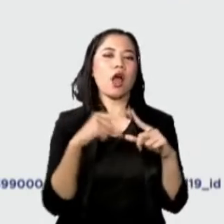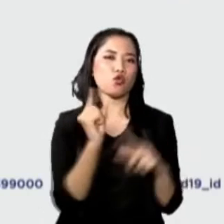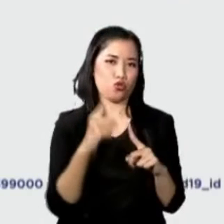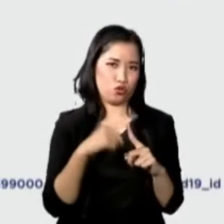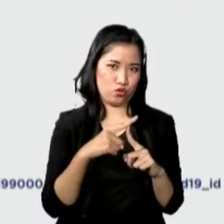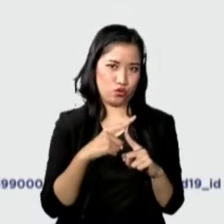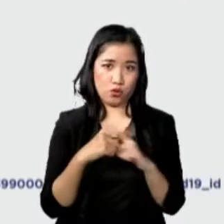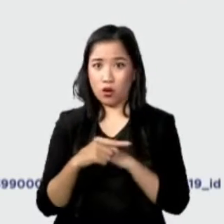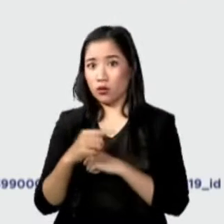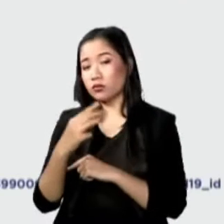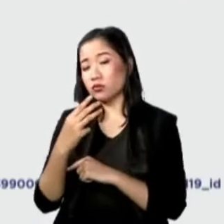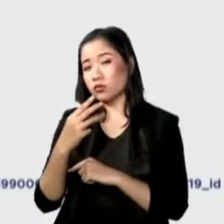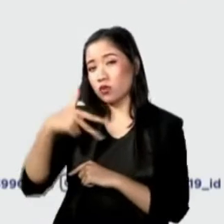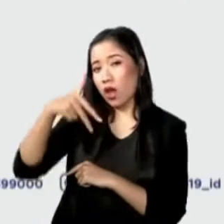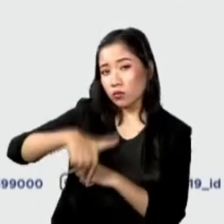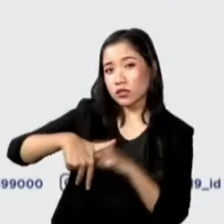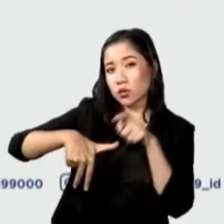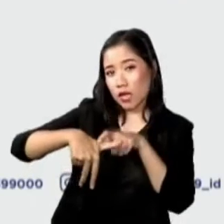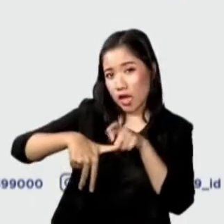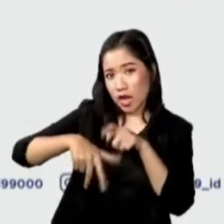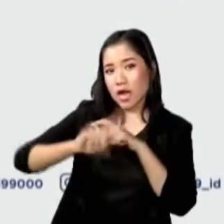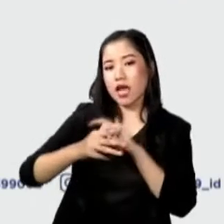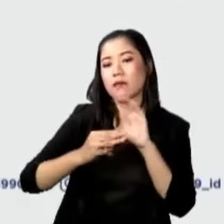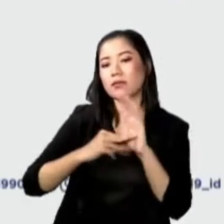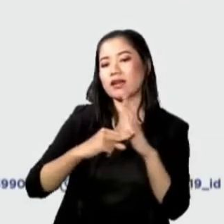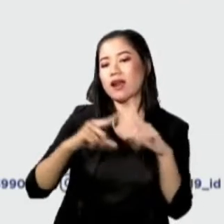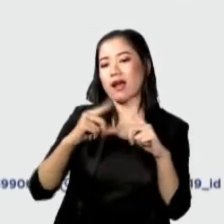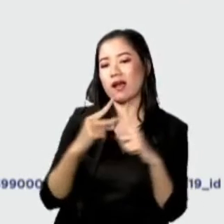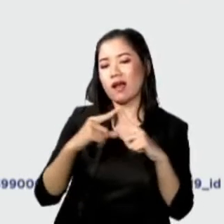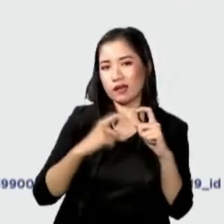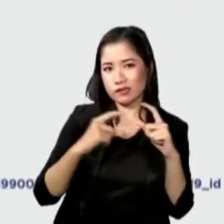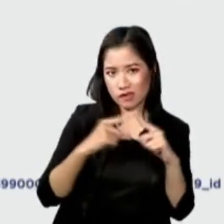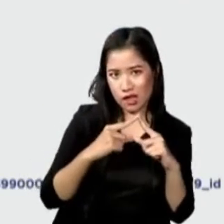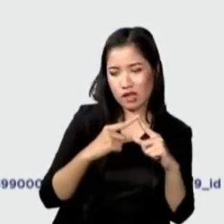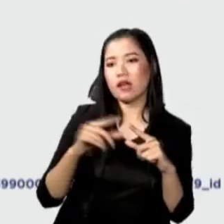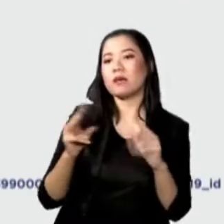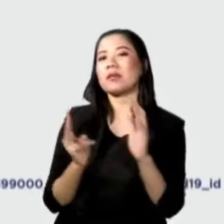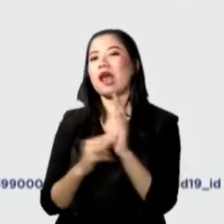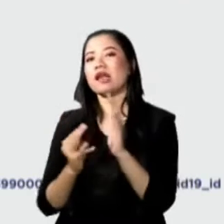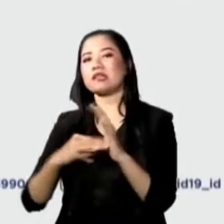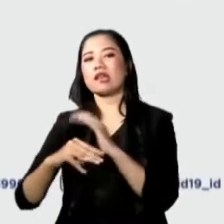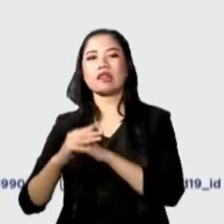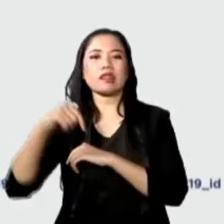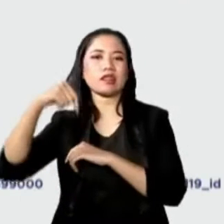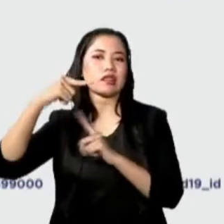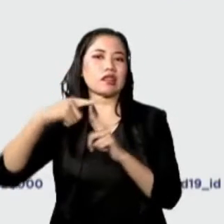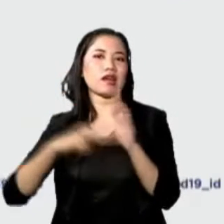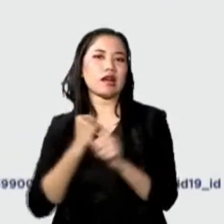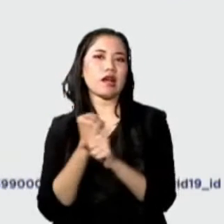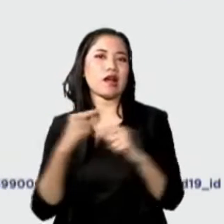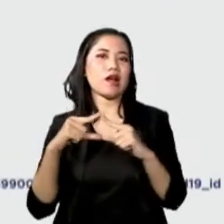Dari Sulawesi Utara yaitu Minahasa, Minahasa Tenggara, Kota Tomohon,